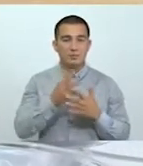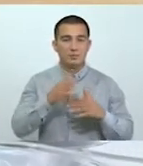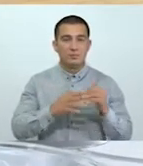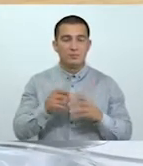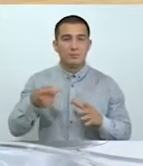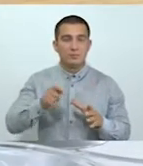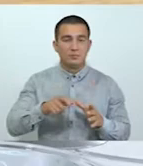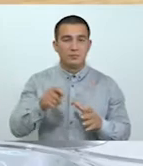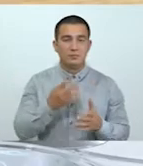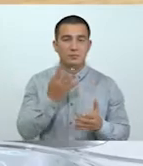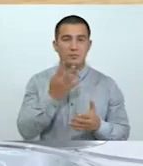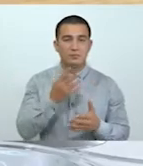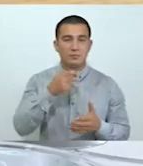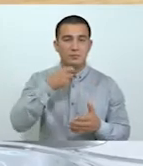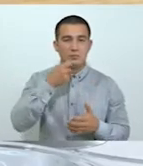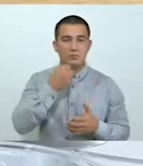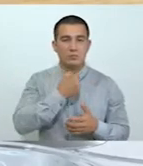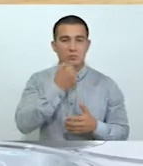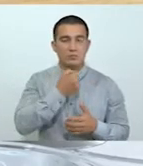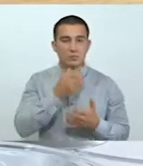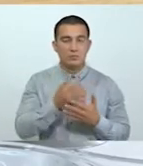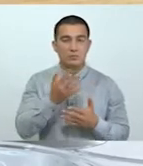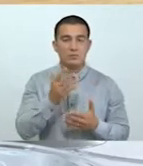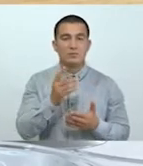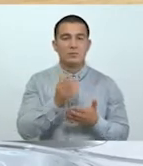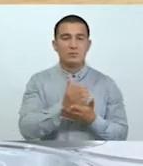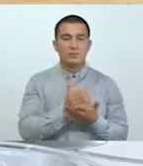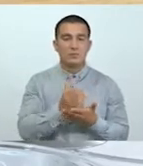Va 4 osh qoshiq smetana